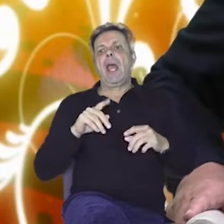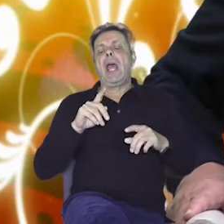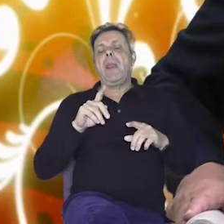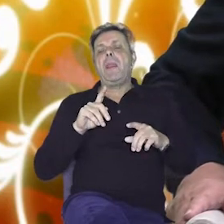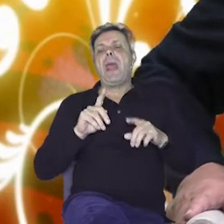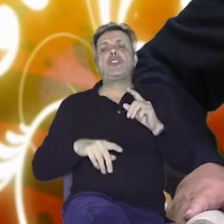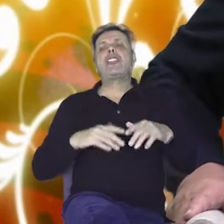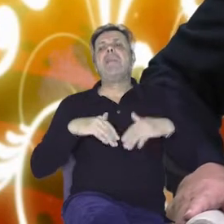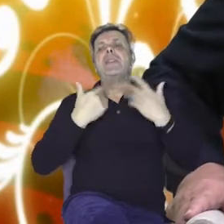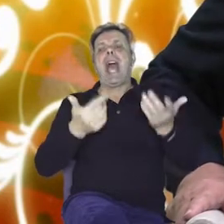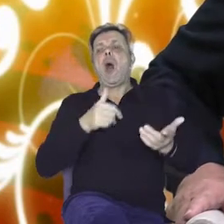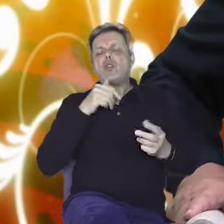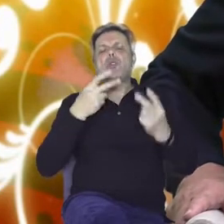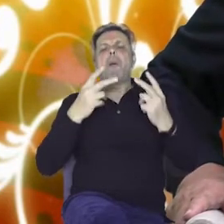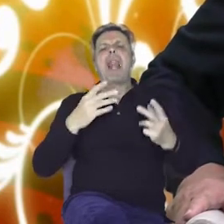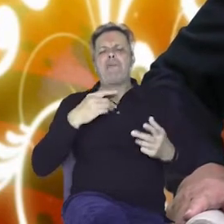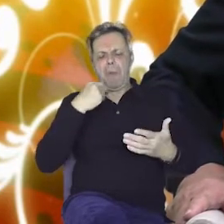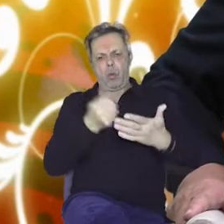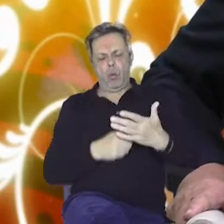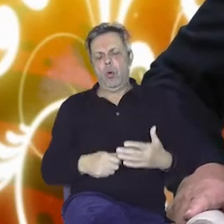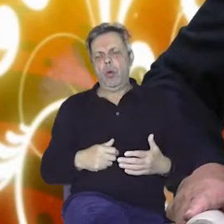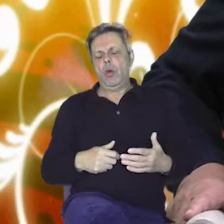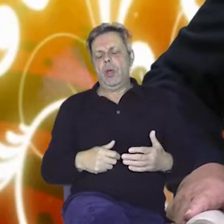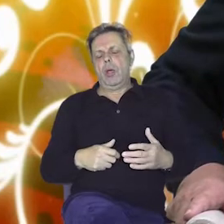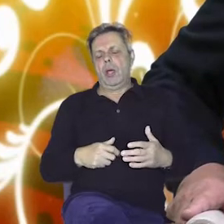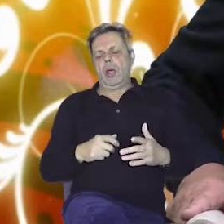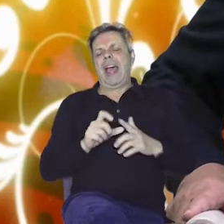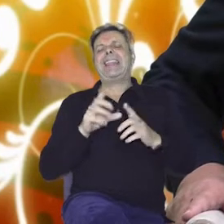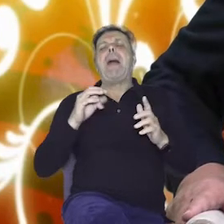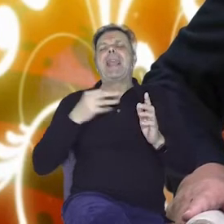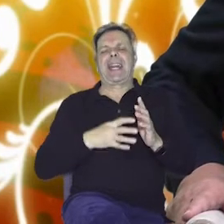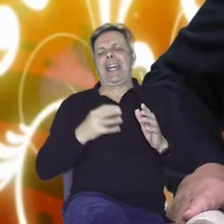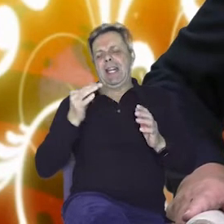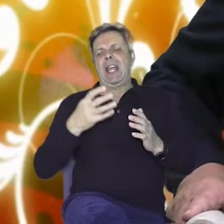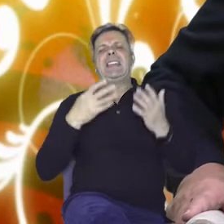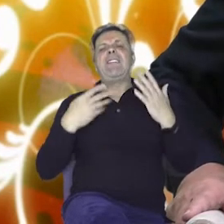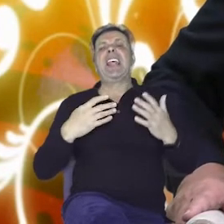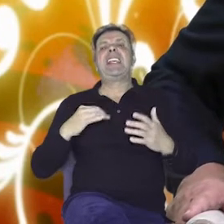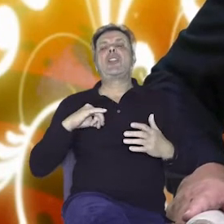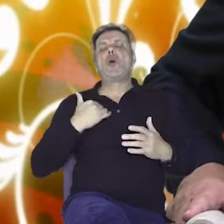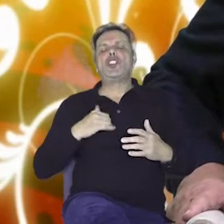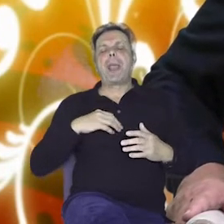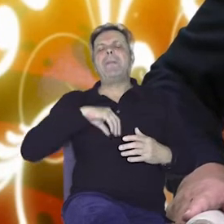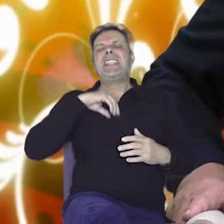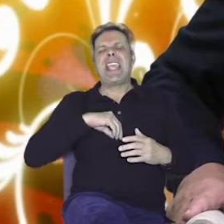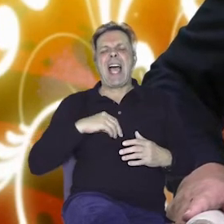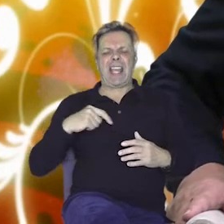tom Damiru, 90-godišnjem psihijatru, ja pamtim te prve rane